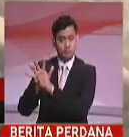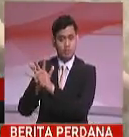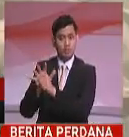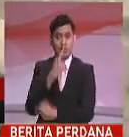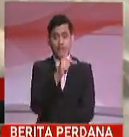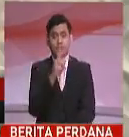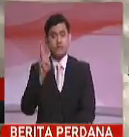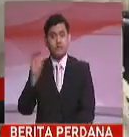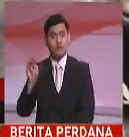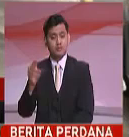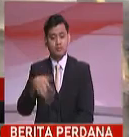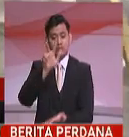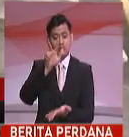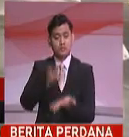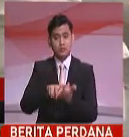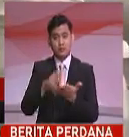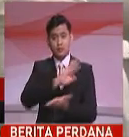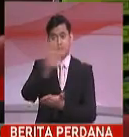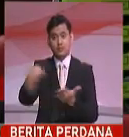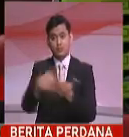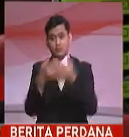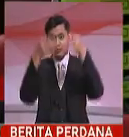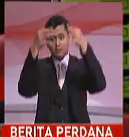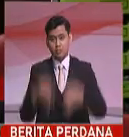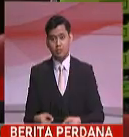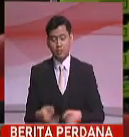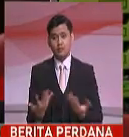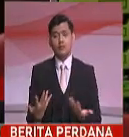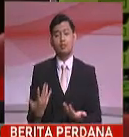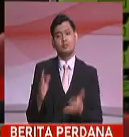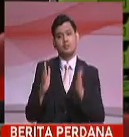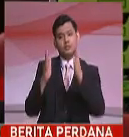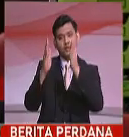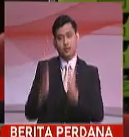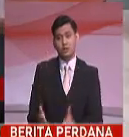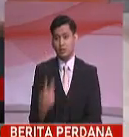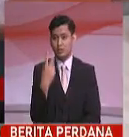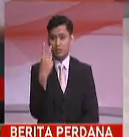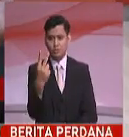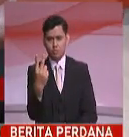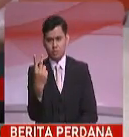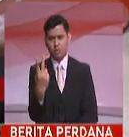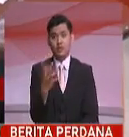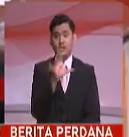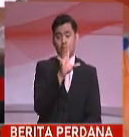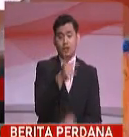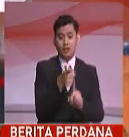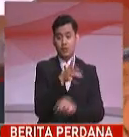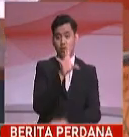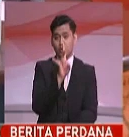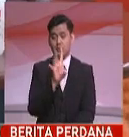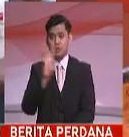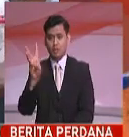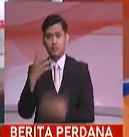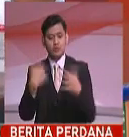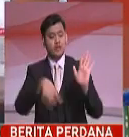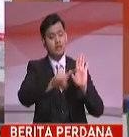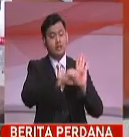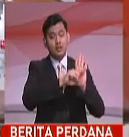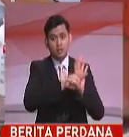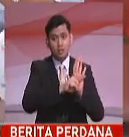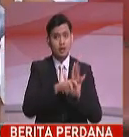Keke mengesahkan kesemua keputusan sampel kedua bagi 76 kontak Rapat adalah negatif dan Tiada Lagi